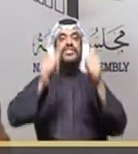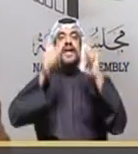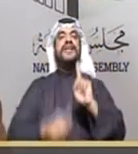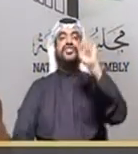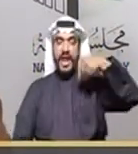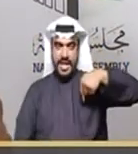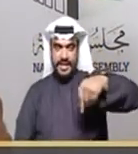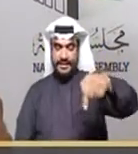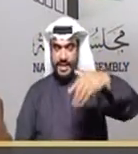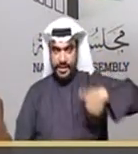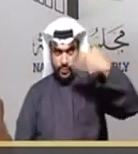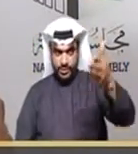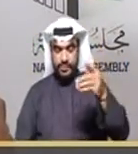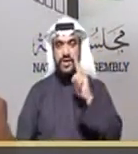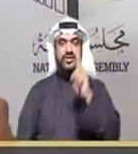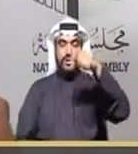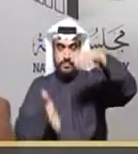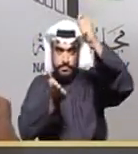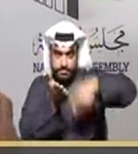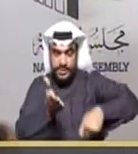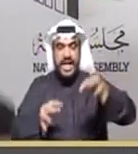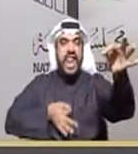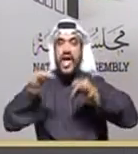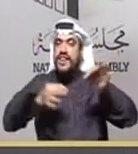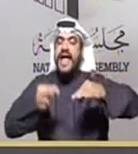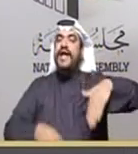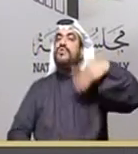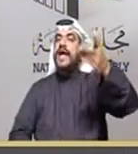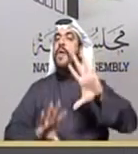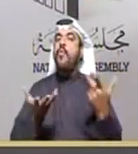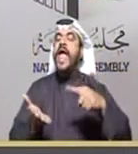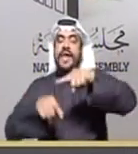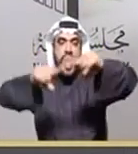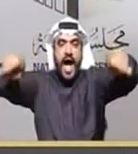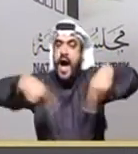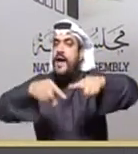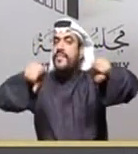الرعاية السكنية سواء التي تمت أو الخطة المستقبلية